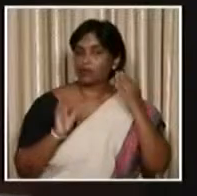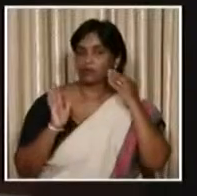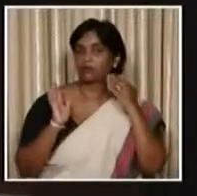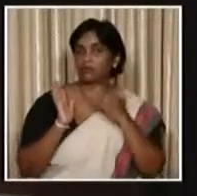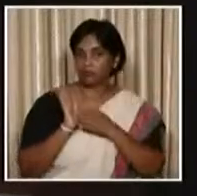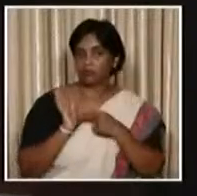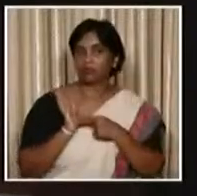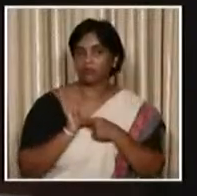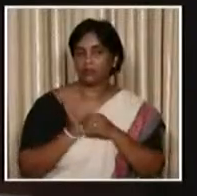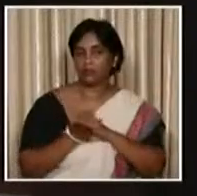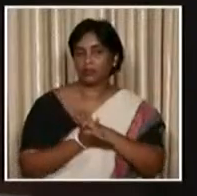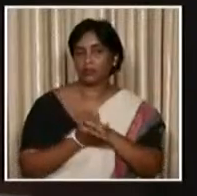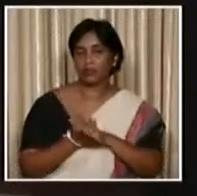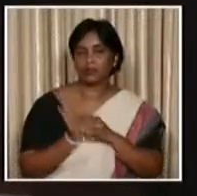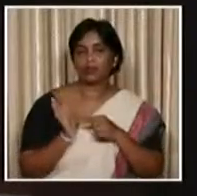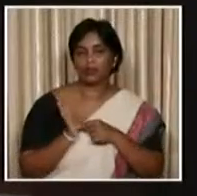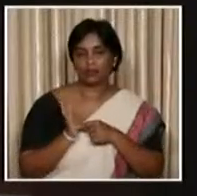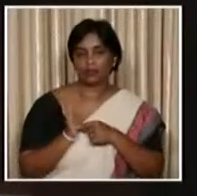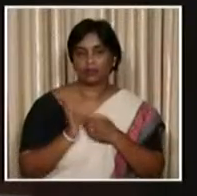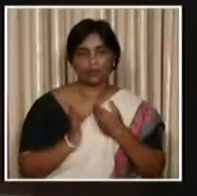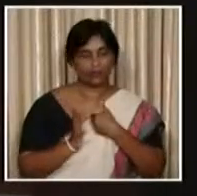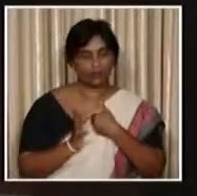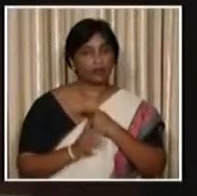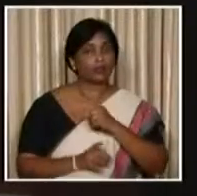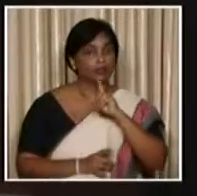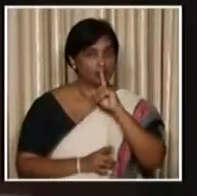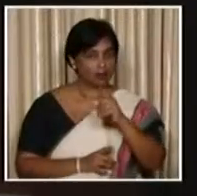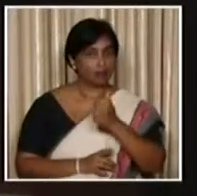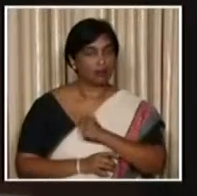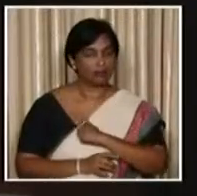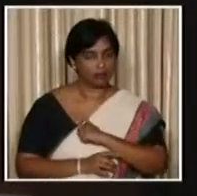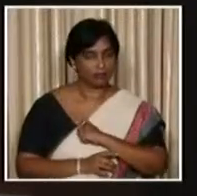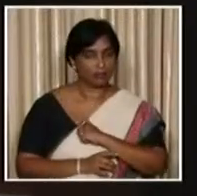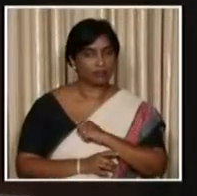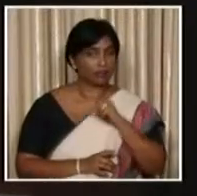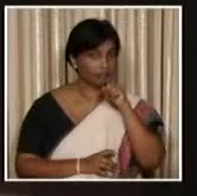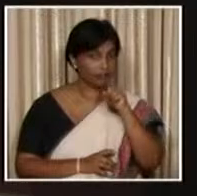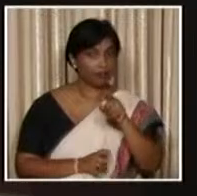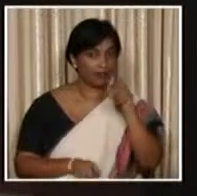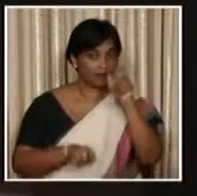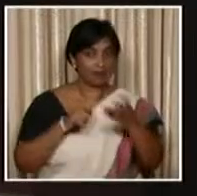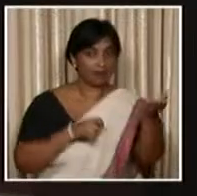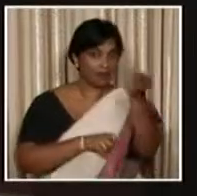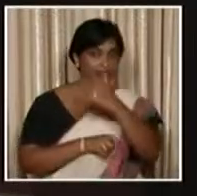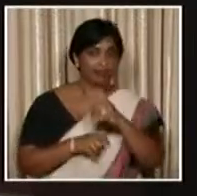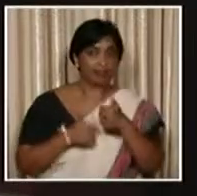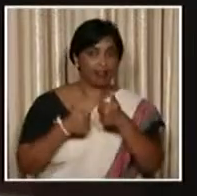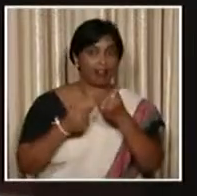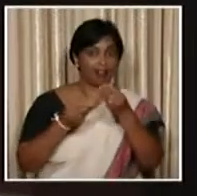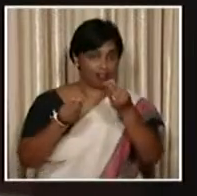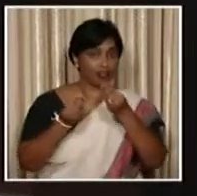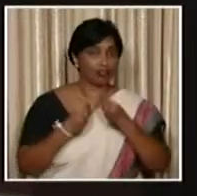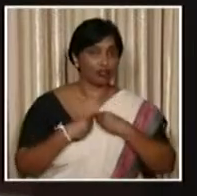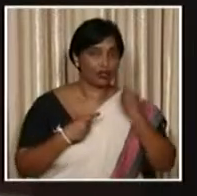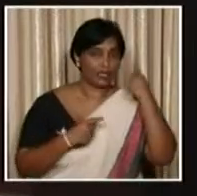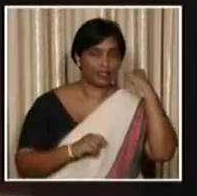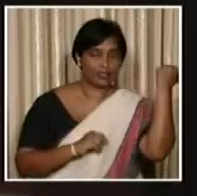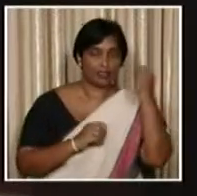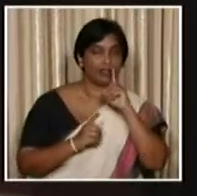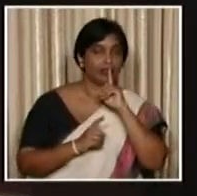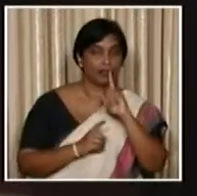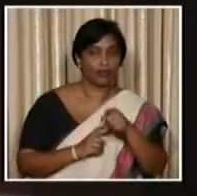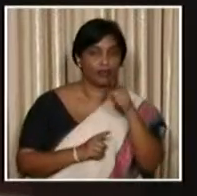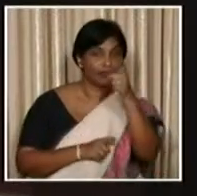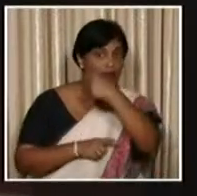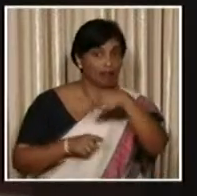තියෙනවා බොහොම පැහැදිලිව. මට ඔබතුමාට කියන්න කැමති, ඔබතුමාගේ ගෝල බාලය මට මේක හරියට ඉදිරිපත් කරන්න දුන්නේ ඇයි? දැන්